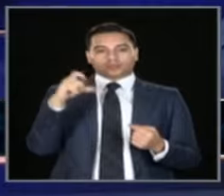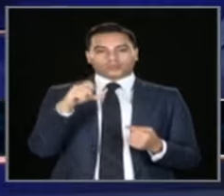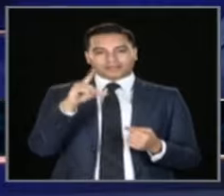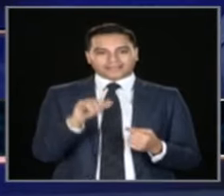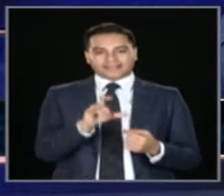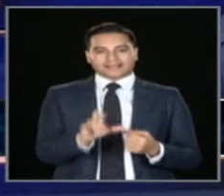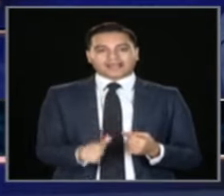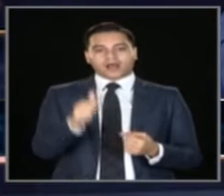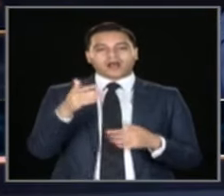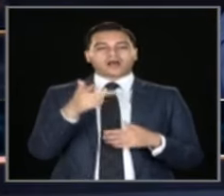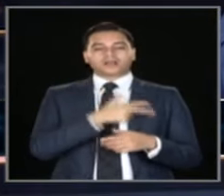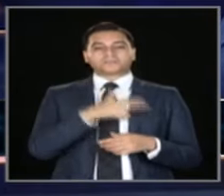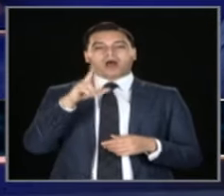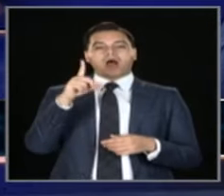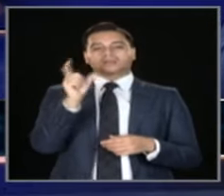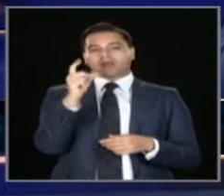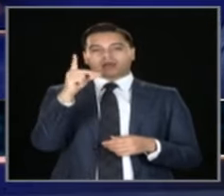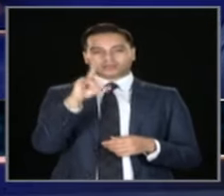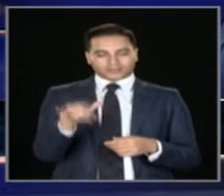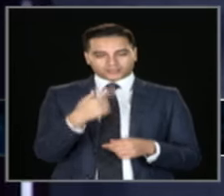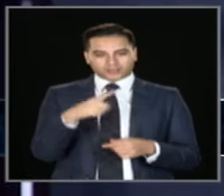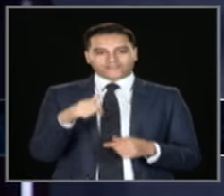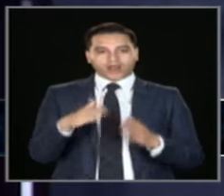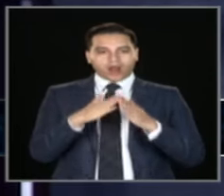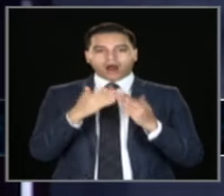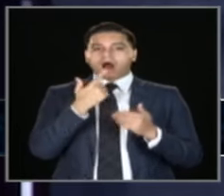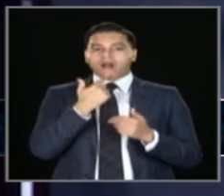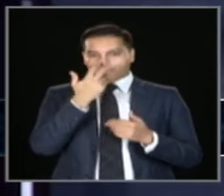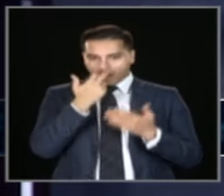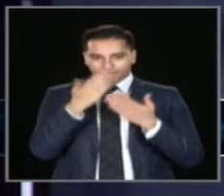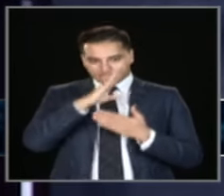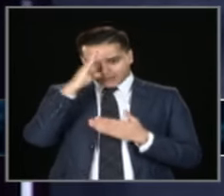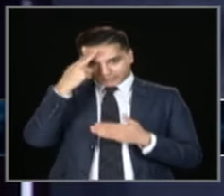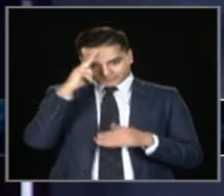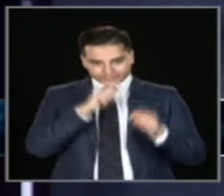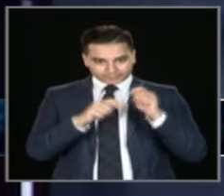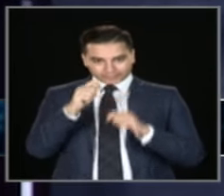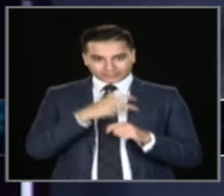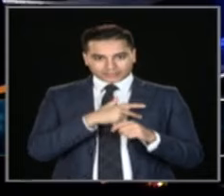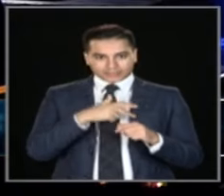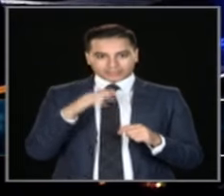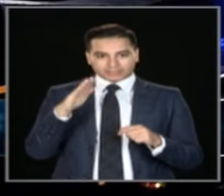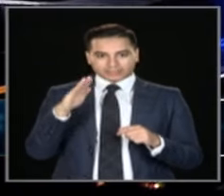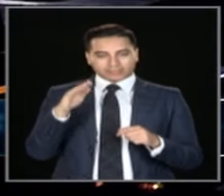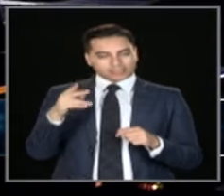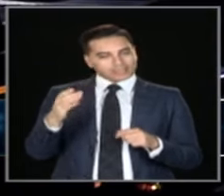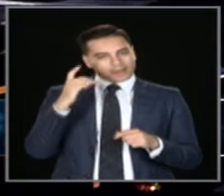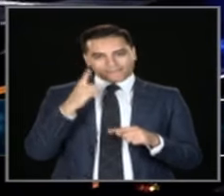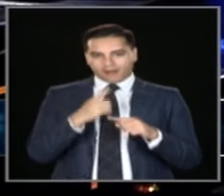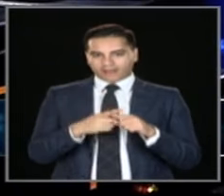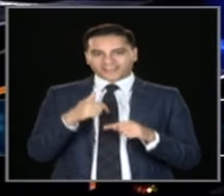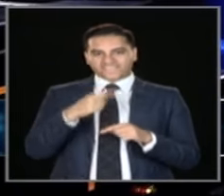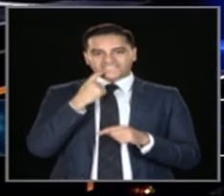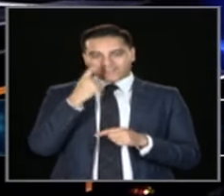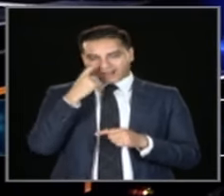الأطلنطي. صح. في عهد أي ملك مصري تم بناء الهرم الأحمر؟ اسمه سرت. غلط. فنان راحل قام